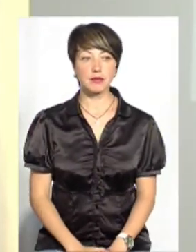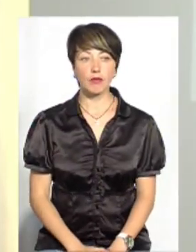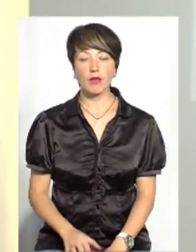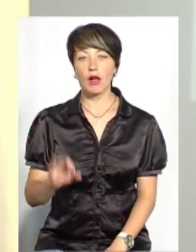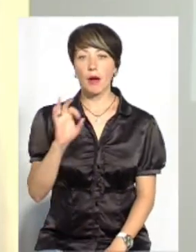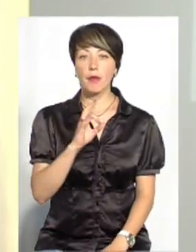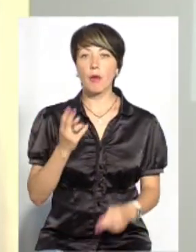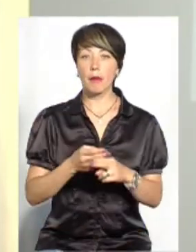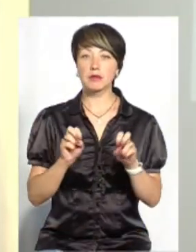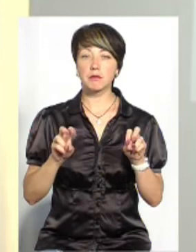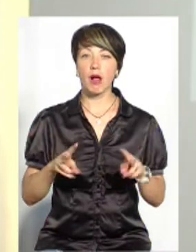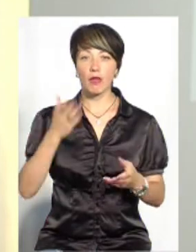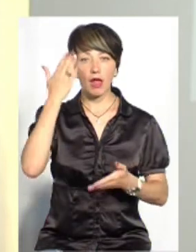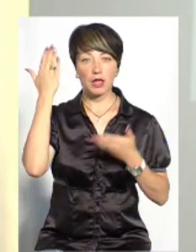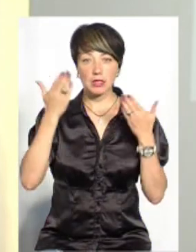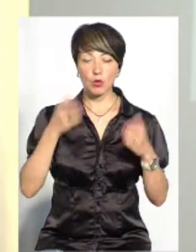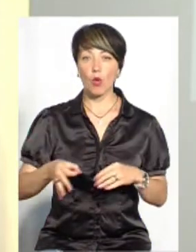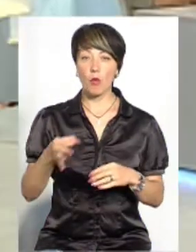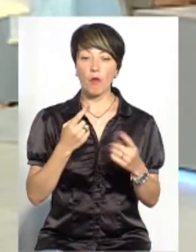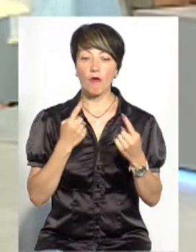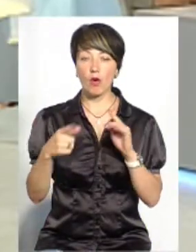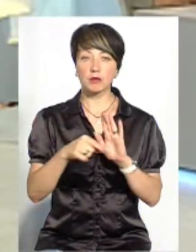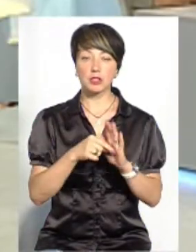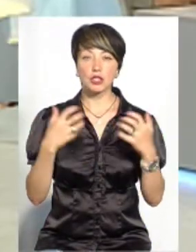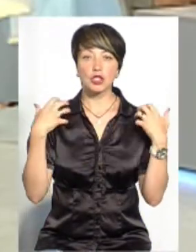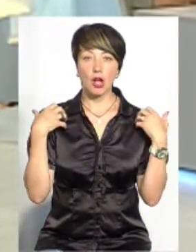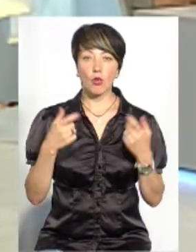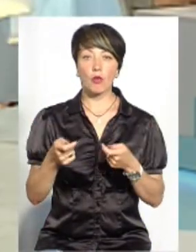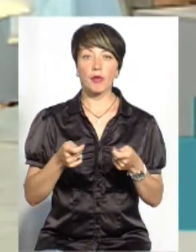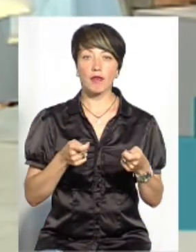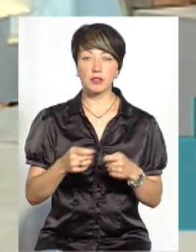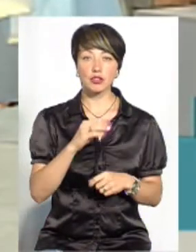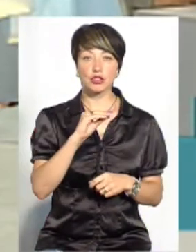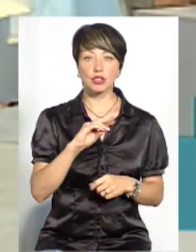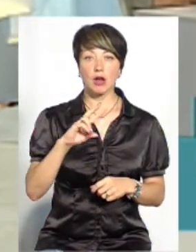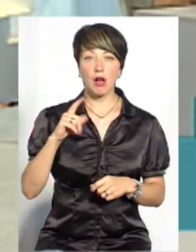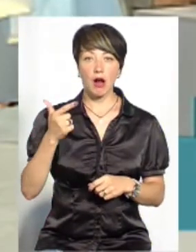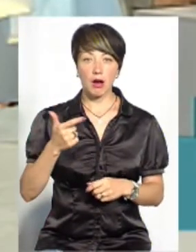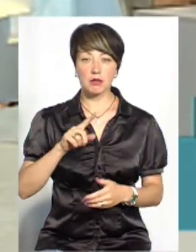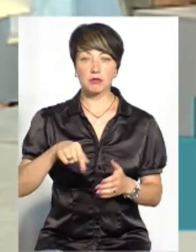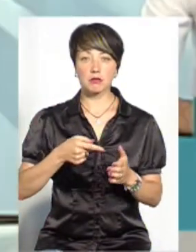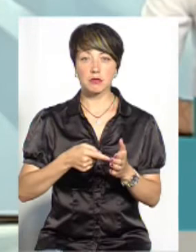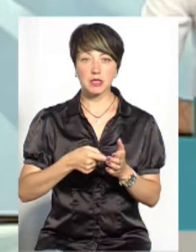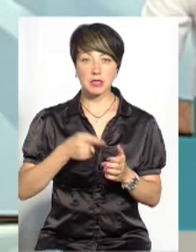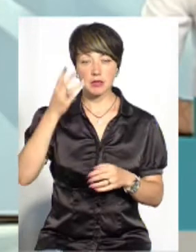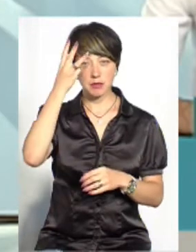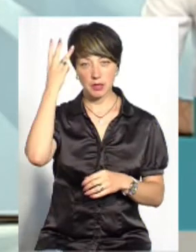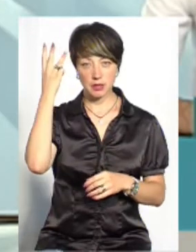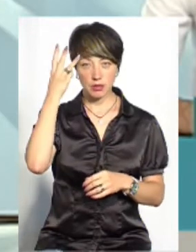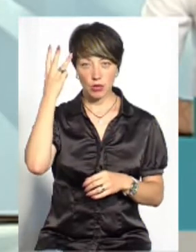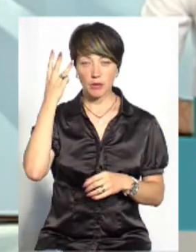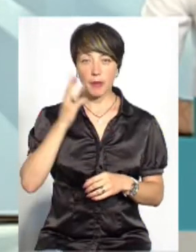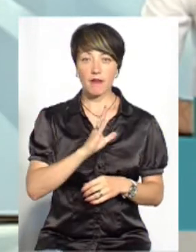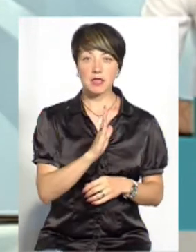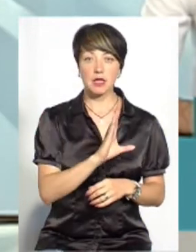Про безпеку на атракціонах області поговоримо разом із начальником управління житлово-комунального господарства Хмельницької